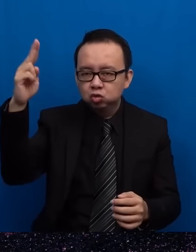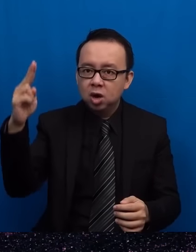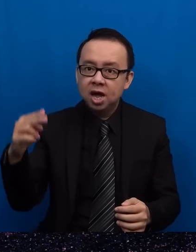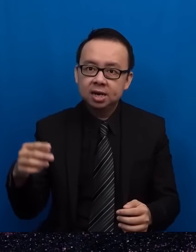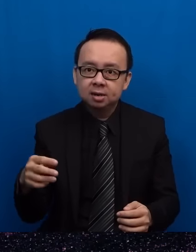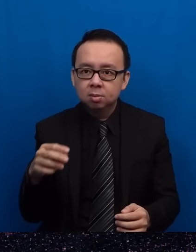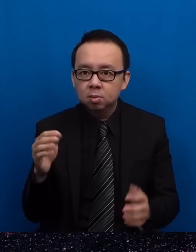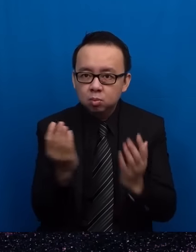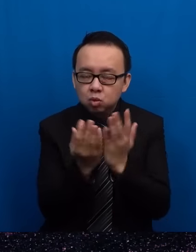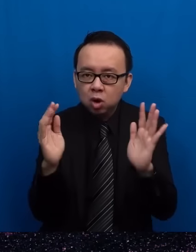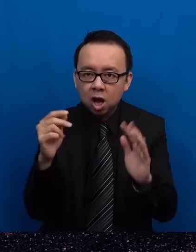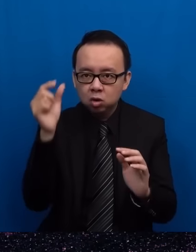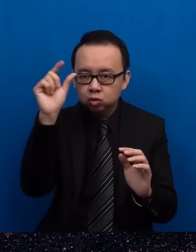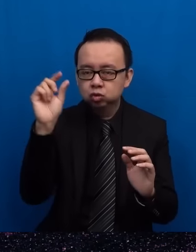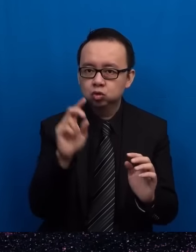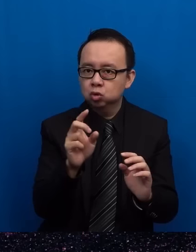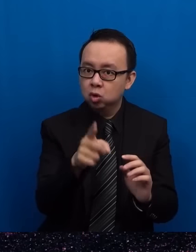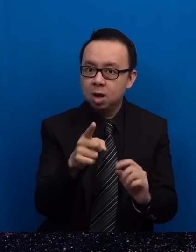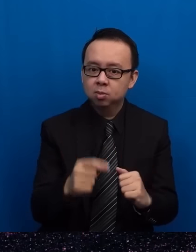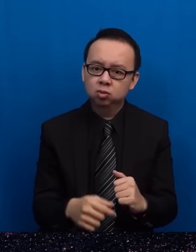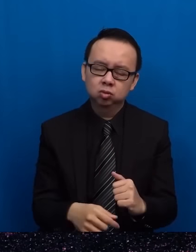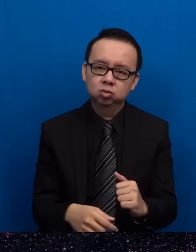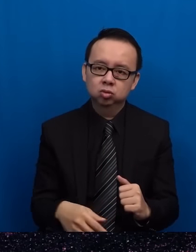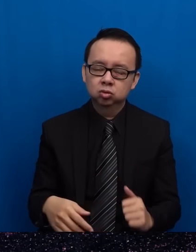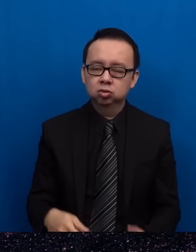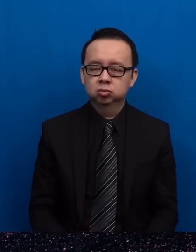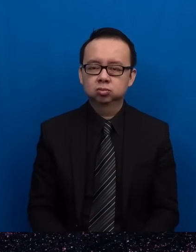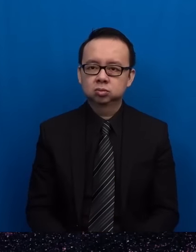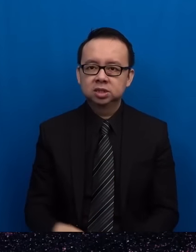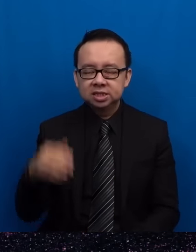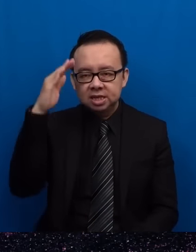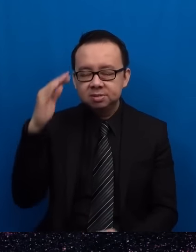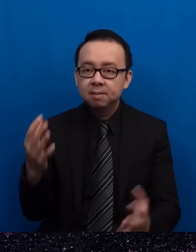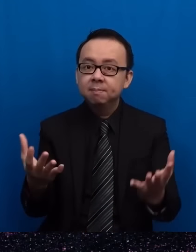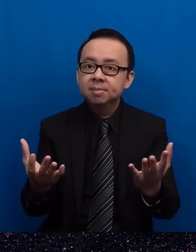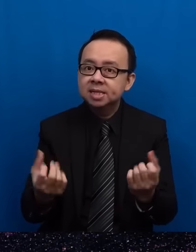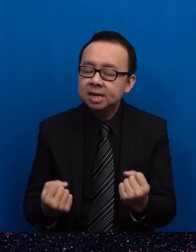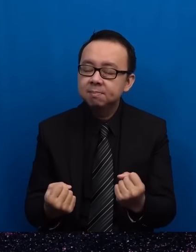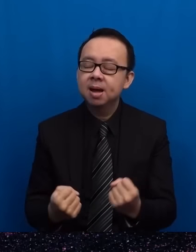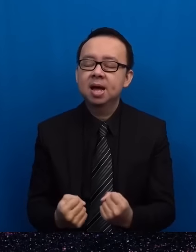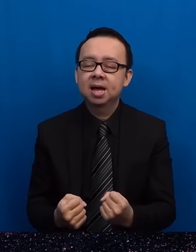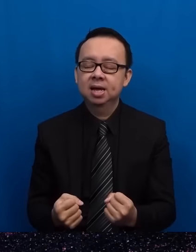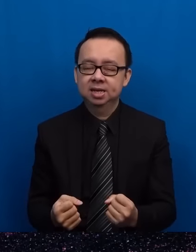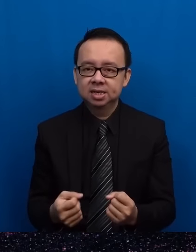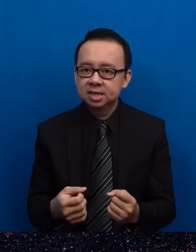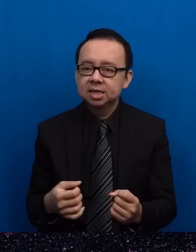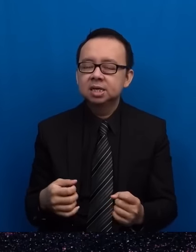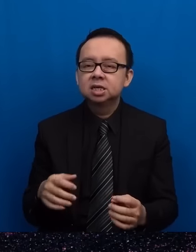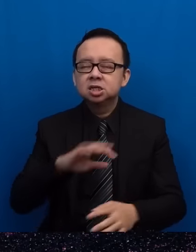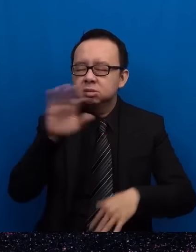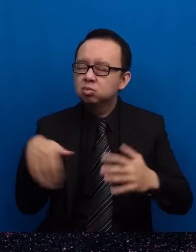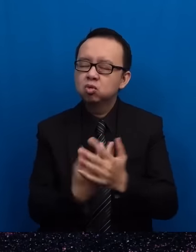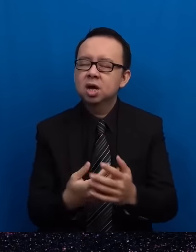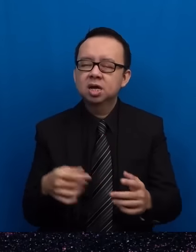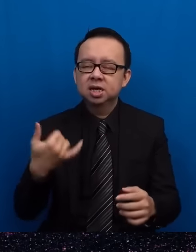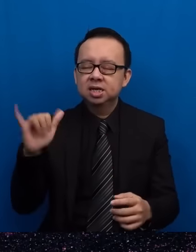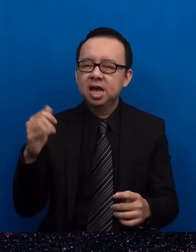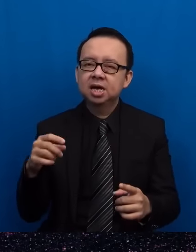menerima peluang dengan hati yang berkenan kepada Tuhan. Saya yakin ada banyak